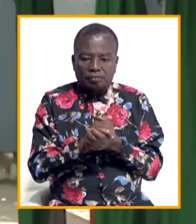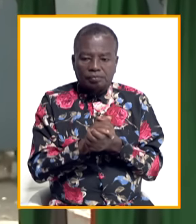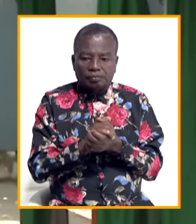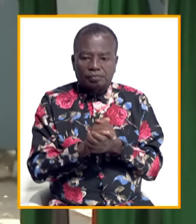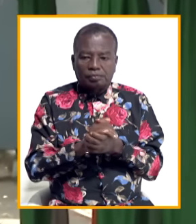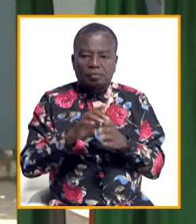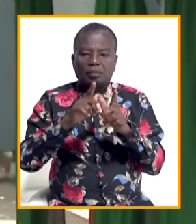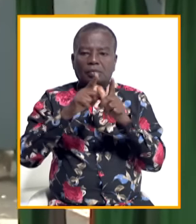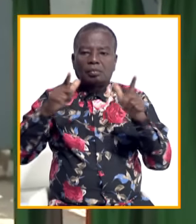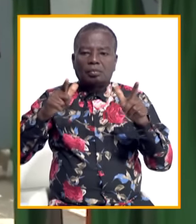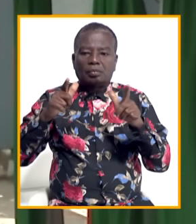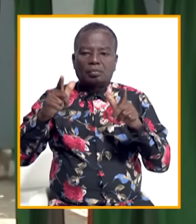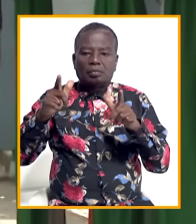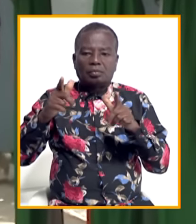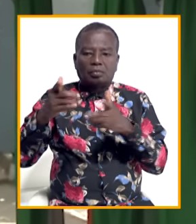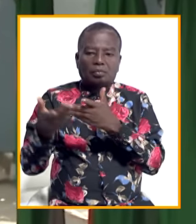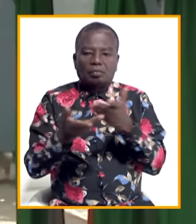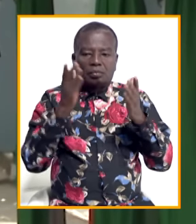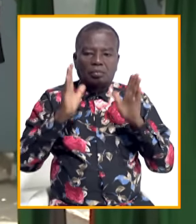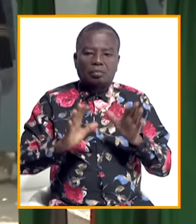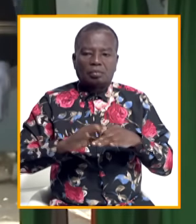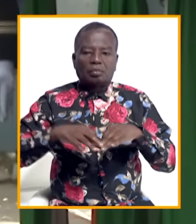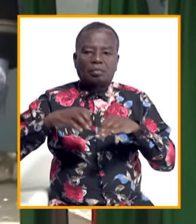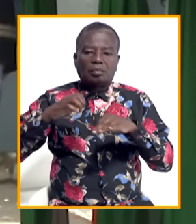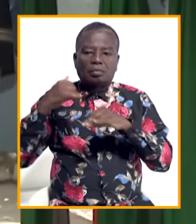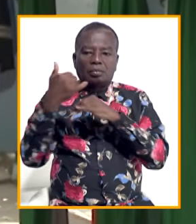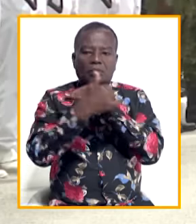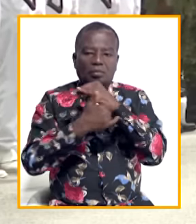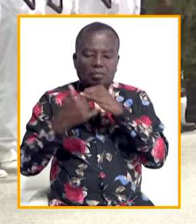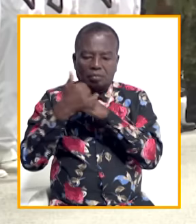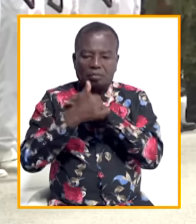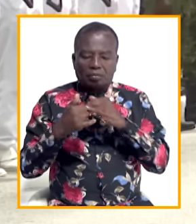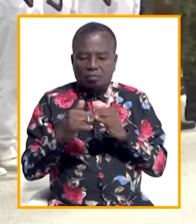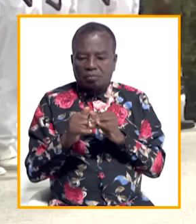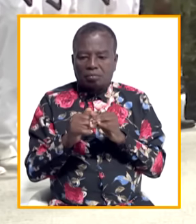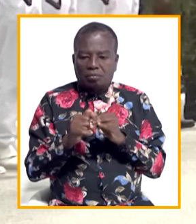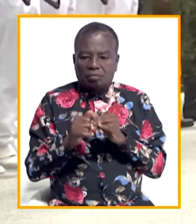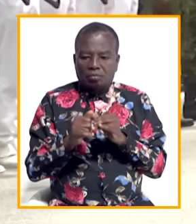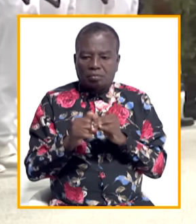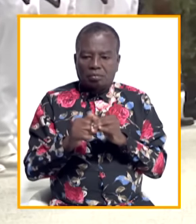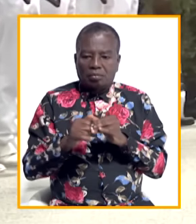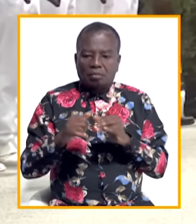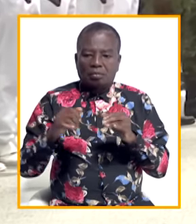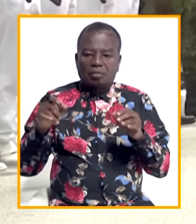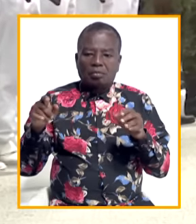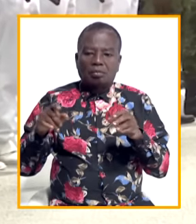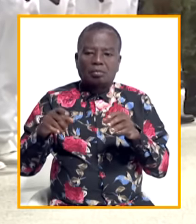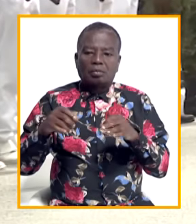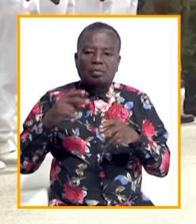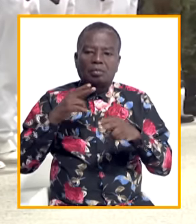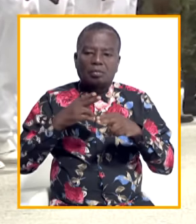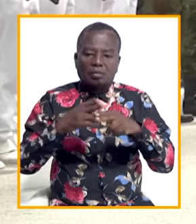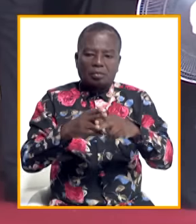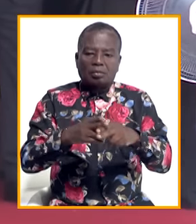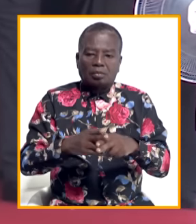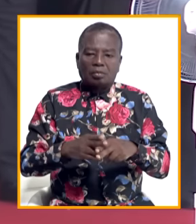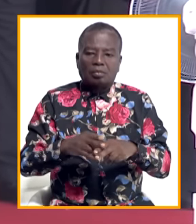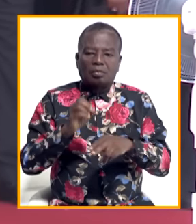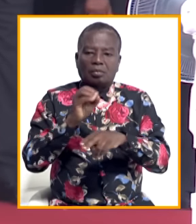Grand serviteur de l'État, à la tête du Conseil supérieur de la magistrature depuis le 21 juillet